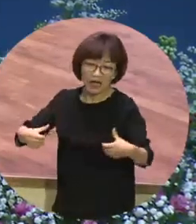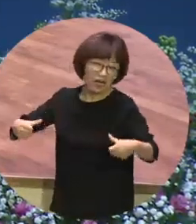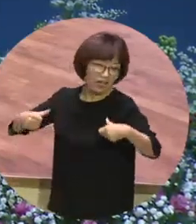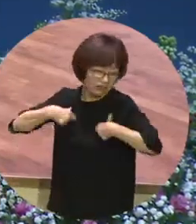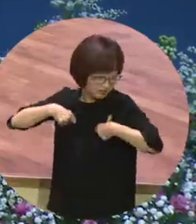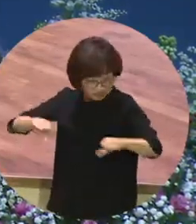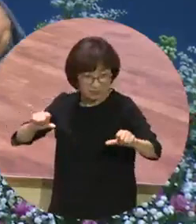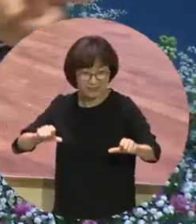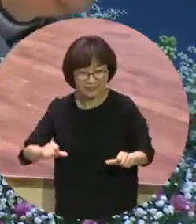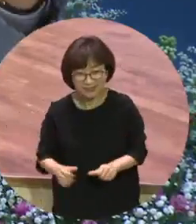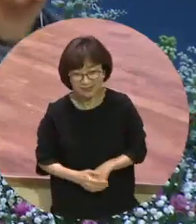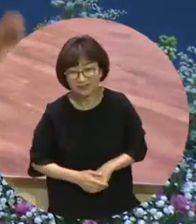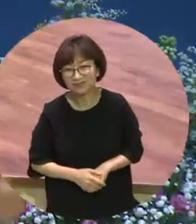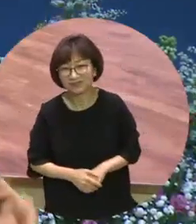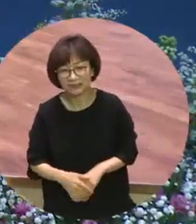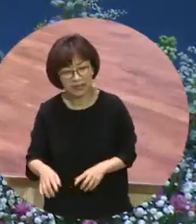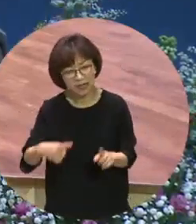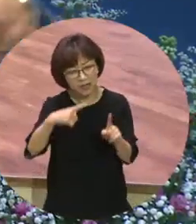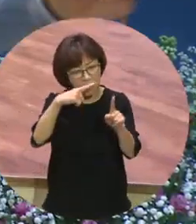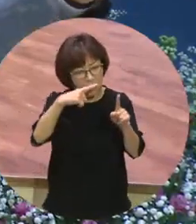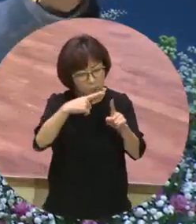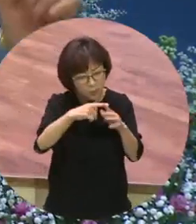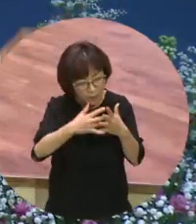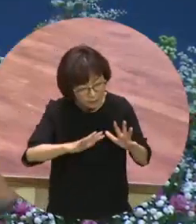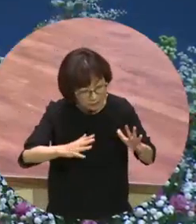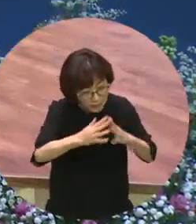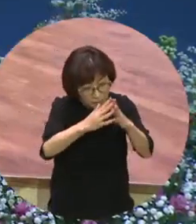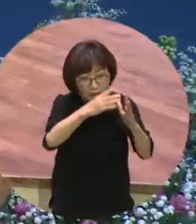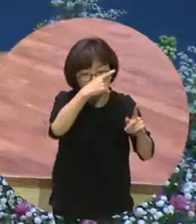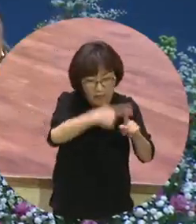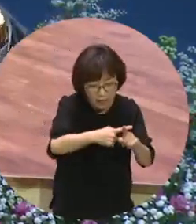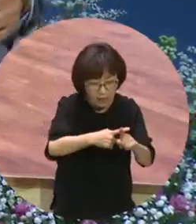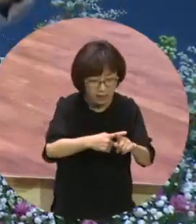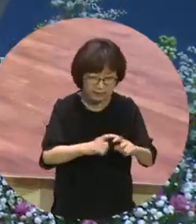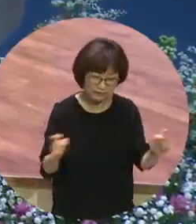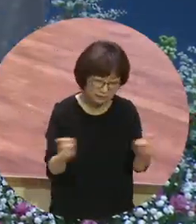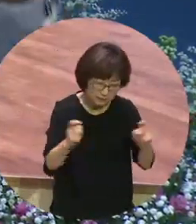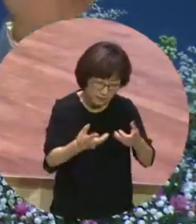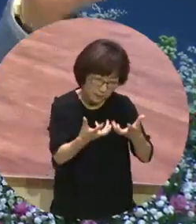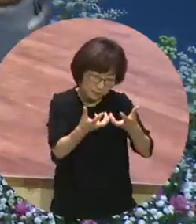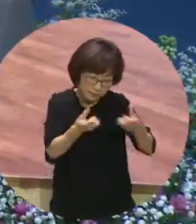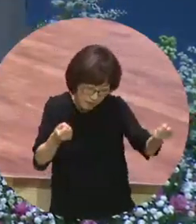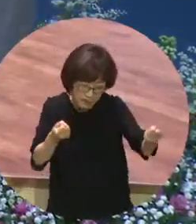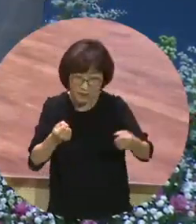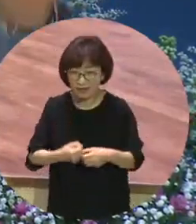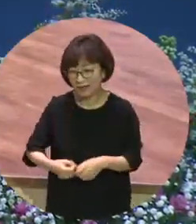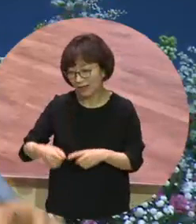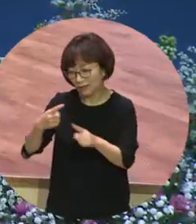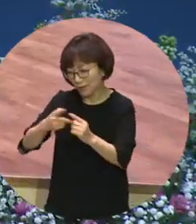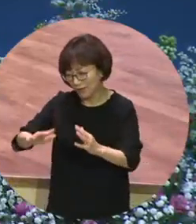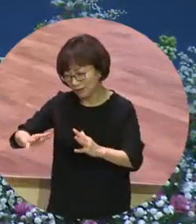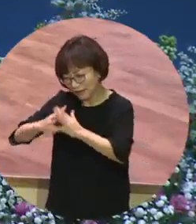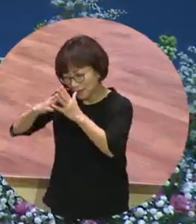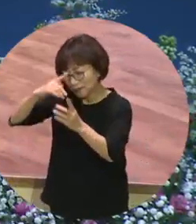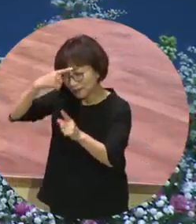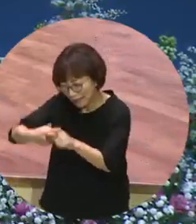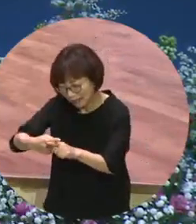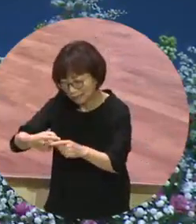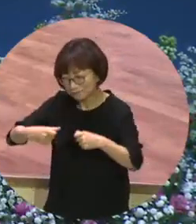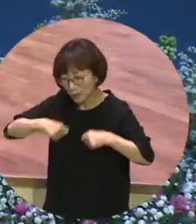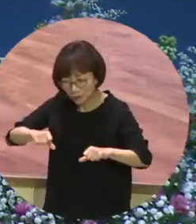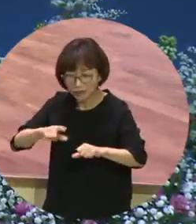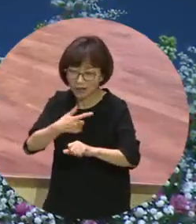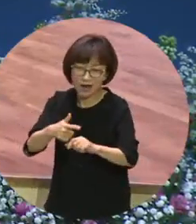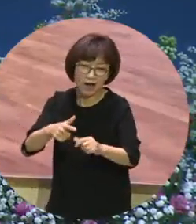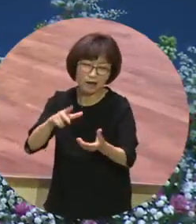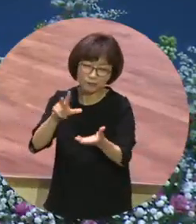건축하다가 시험 들고, 건축하다 쪼개지고, 교회 나가고, 갈라지고, 건축한다고 막 얼마나 시험이 많은지 말도 못해요, 일반